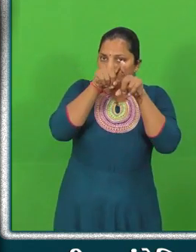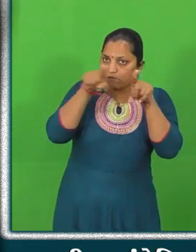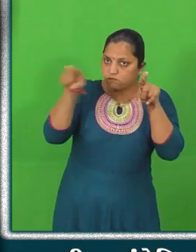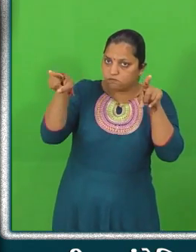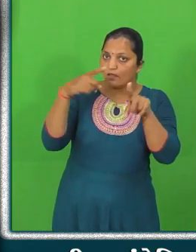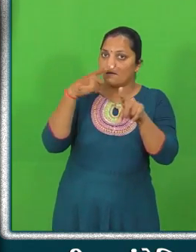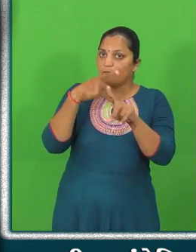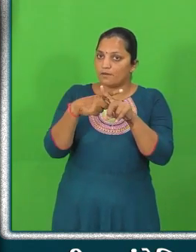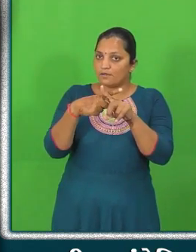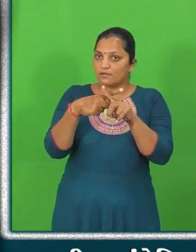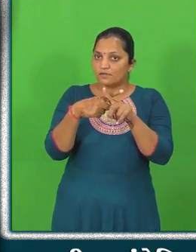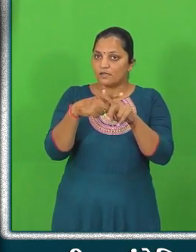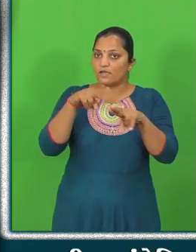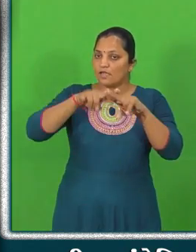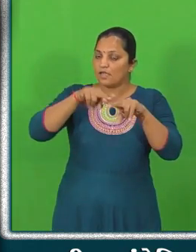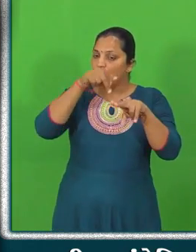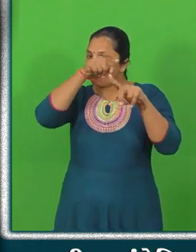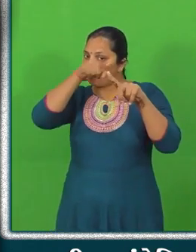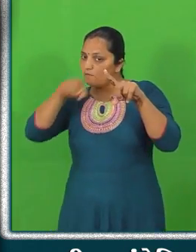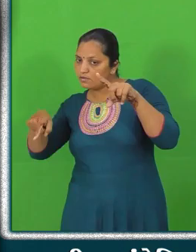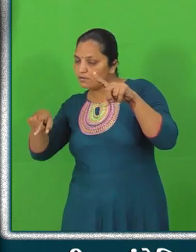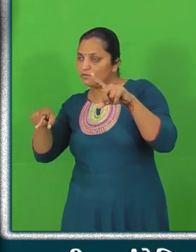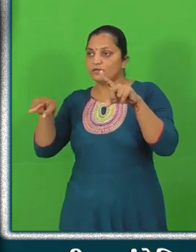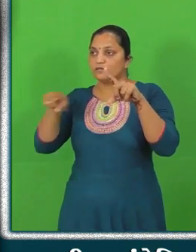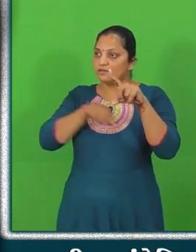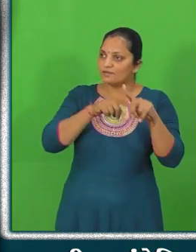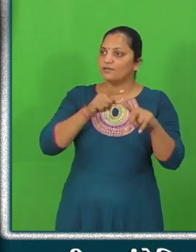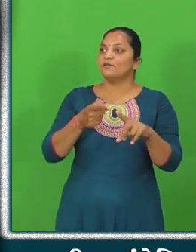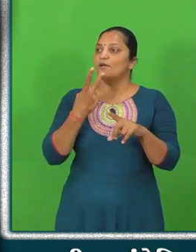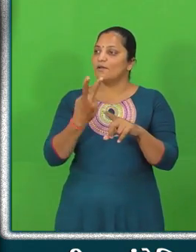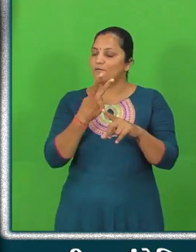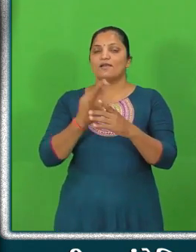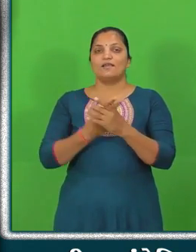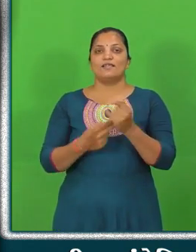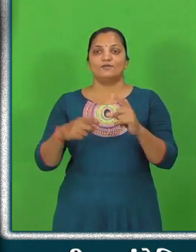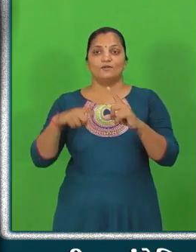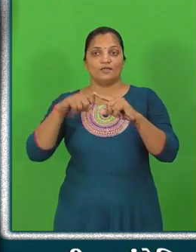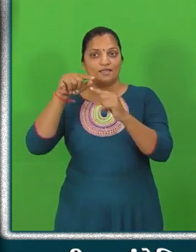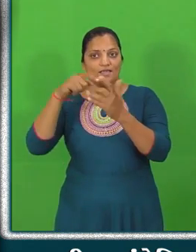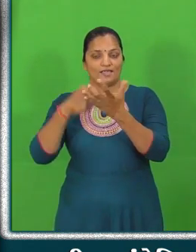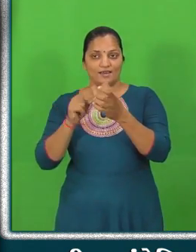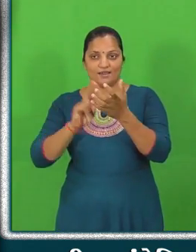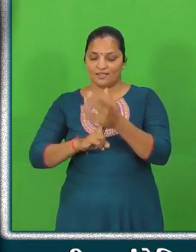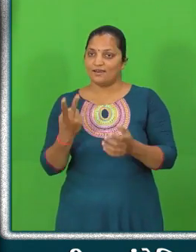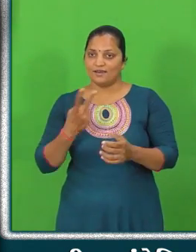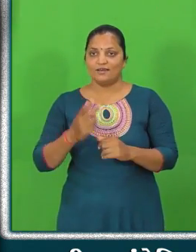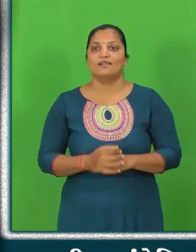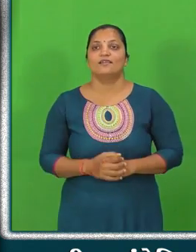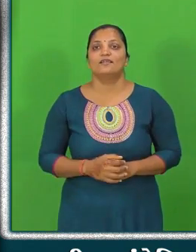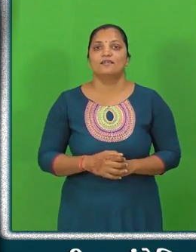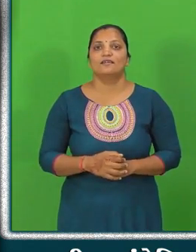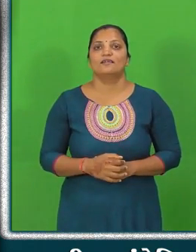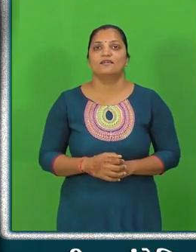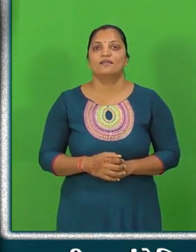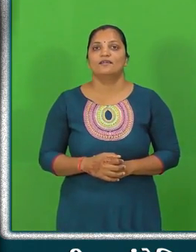સમાંતર કિરણ અને એફમાંથી પસાર થતું કિરણ, આ જે બંને કિરણો છે એ બંને કિરણો,